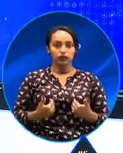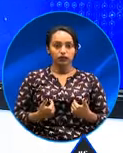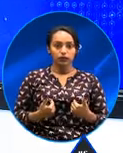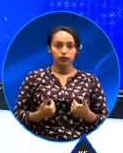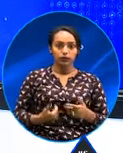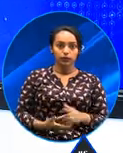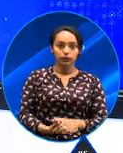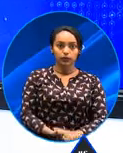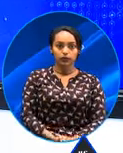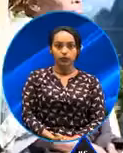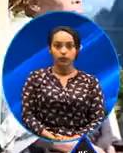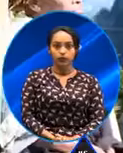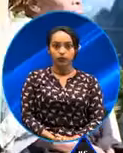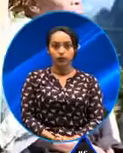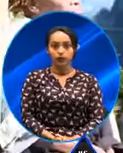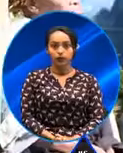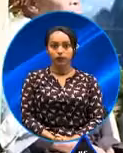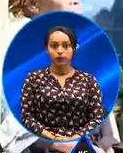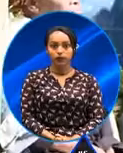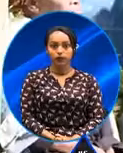አላት።